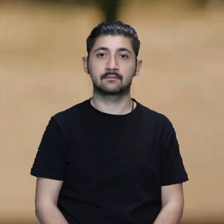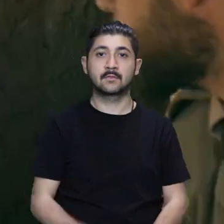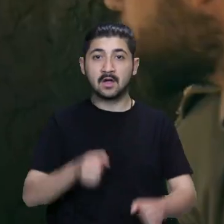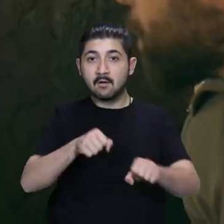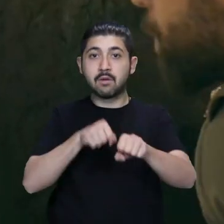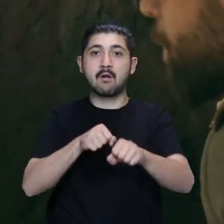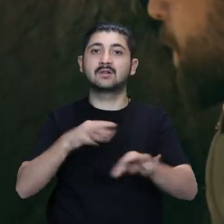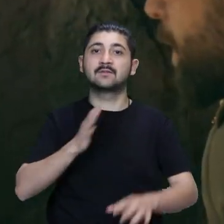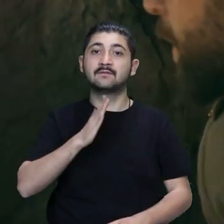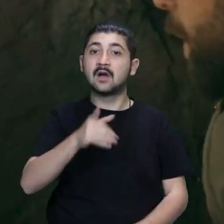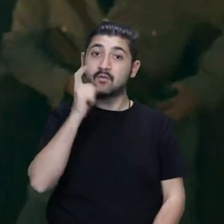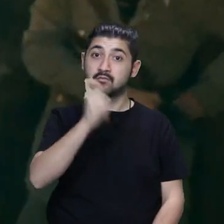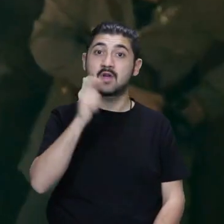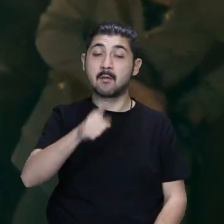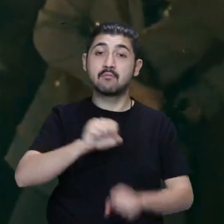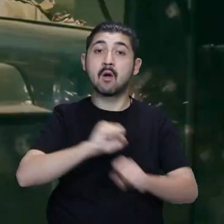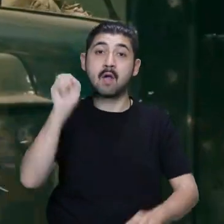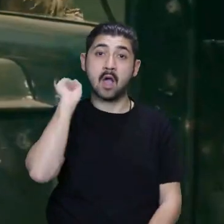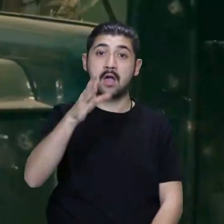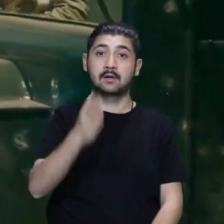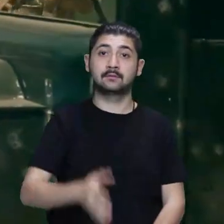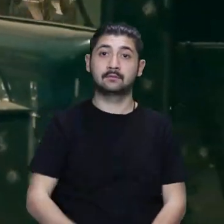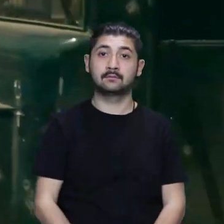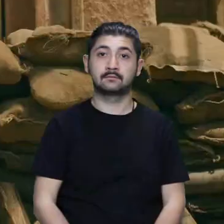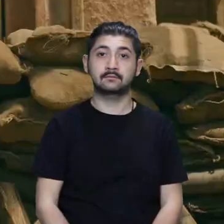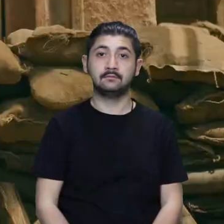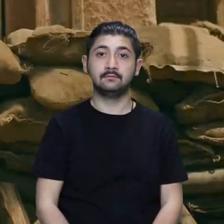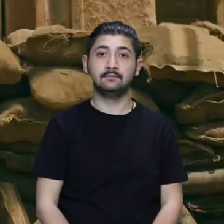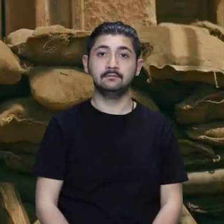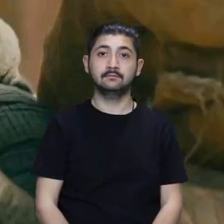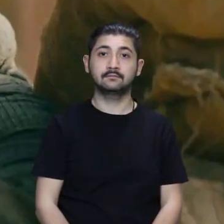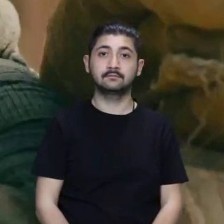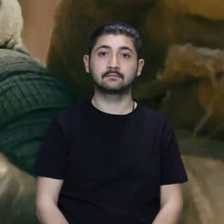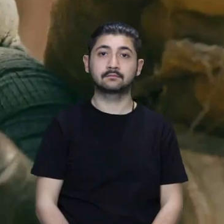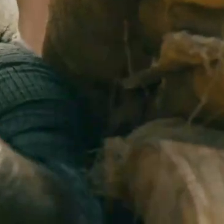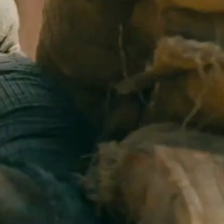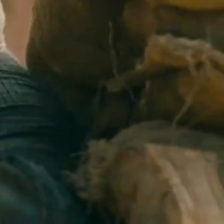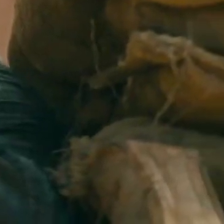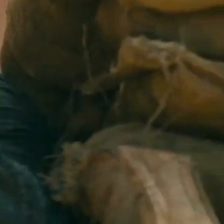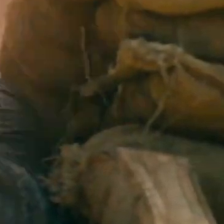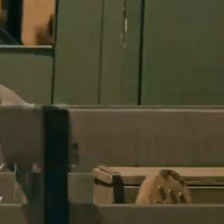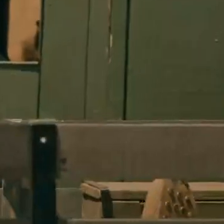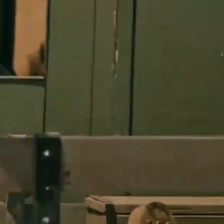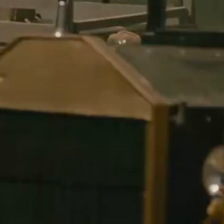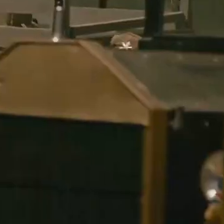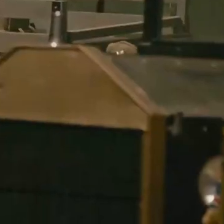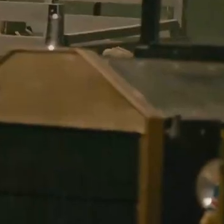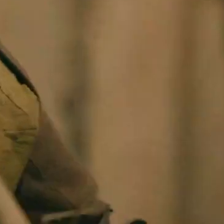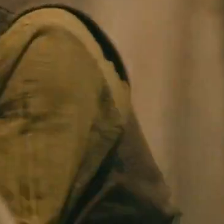Mitralyöz! Onu susturmamız lazım, bomba! Ömer kamyonet kasasındaki makineliyle ateş eden askeri